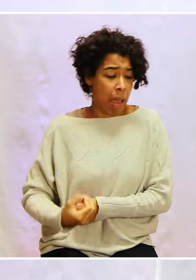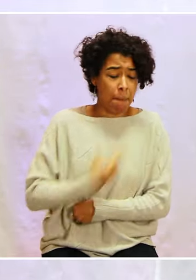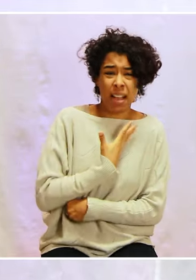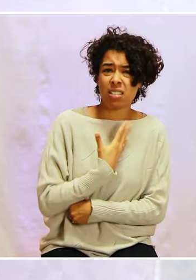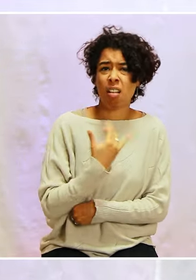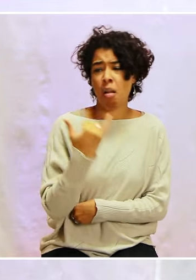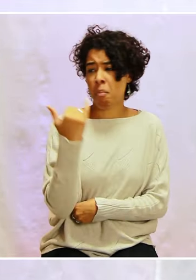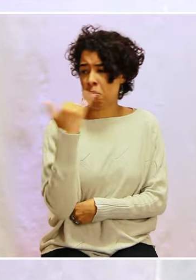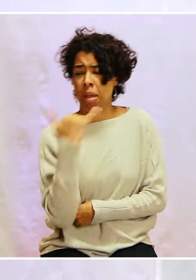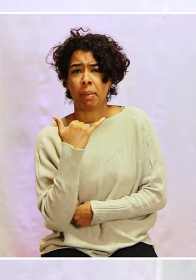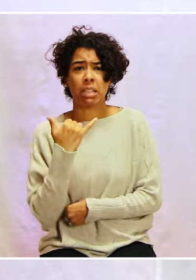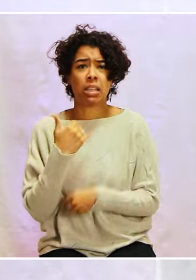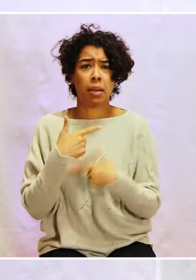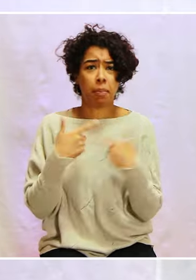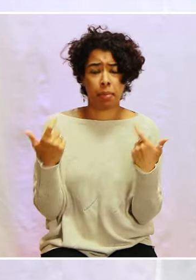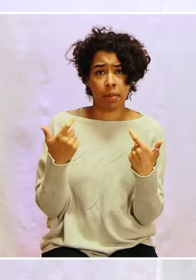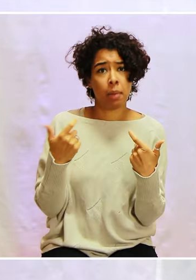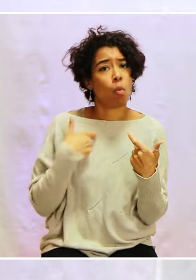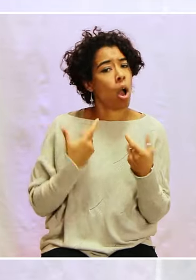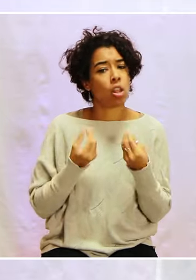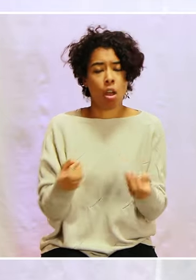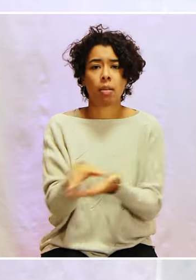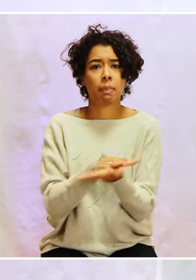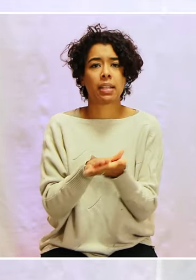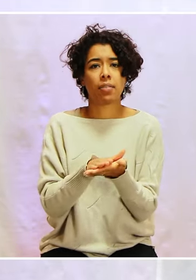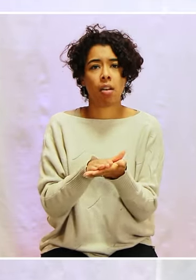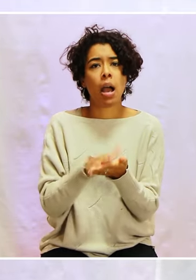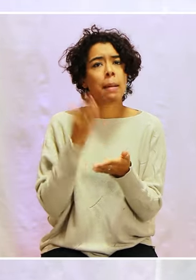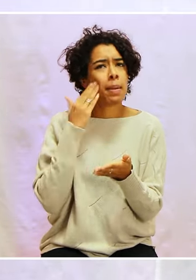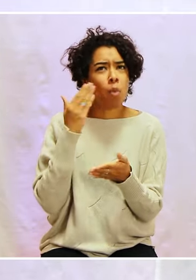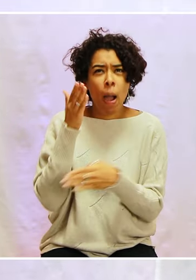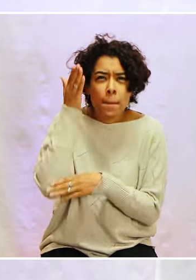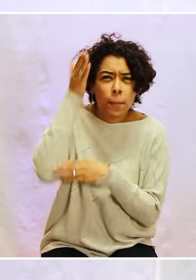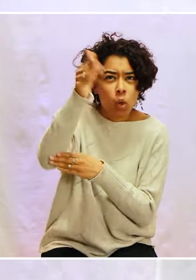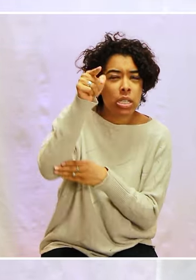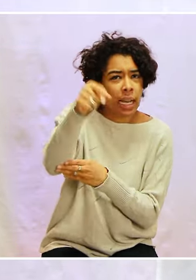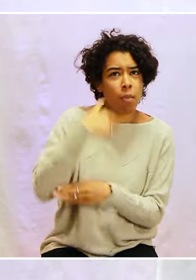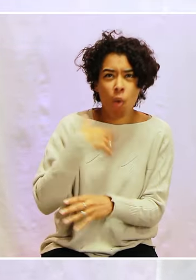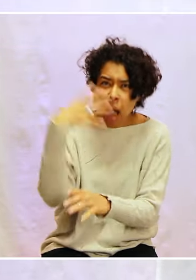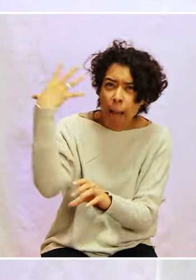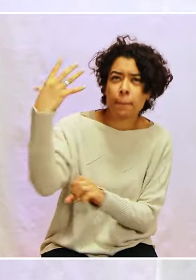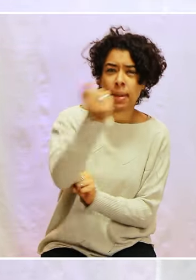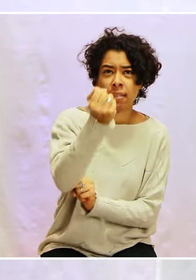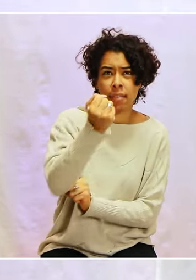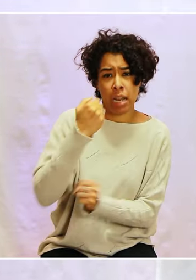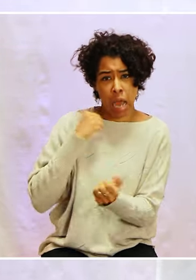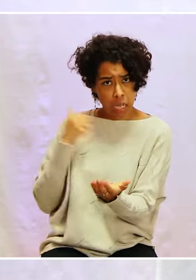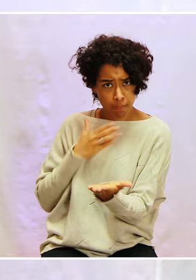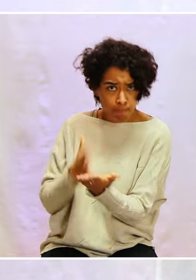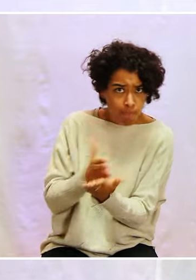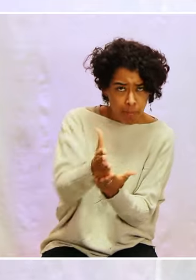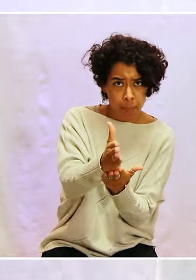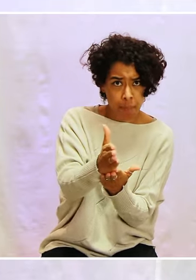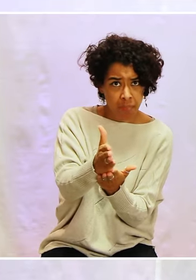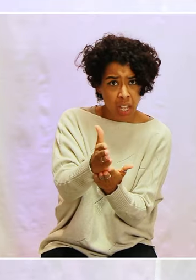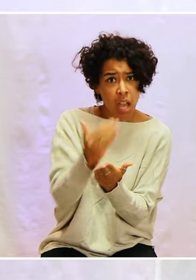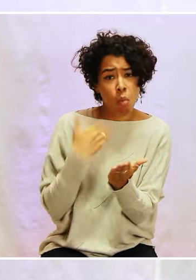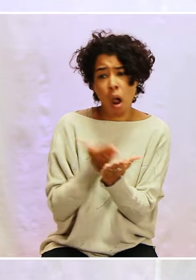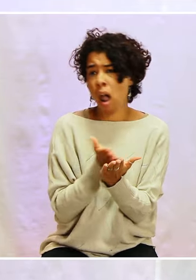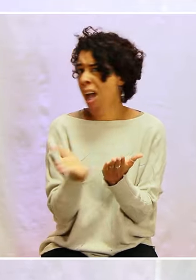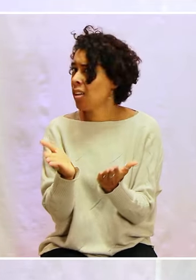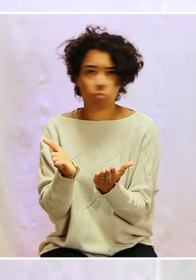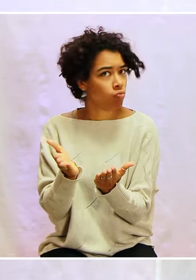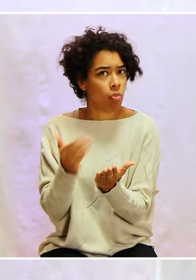bafoué mais je me porte en avant parce qu'il y a un projet pour moi il y a un chemin qui est tracé pour ma vie j'ai pas l'intention de